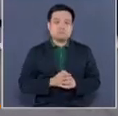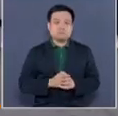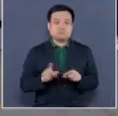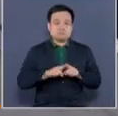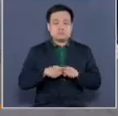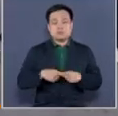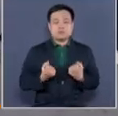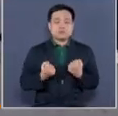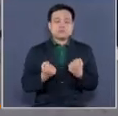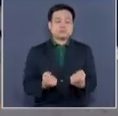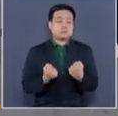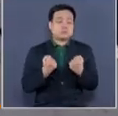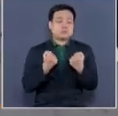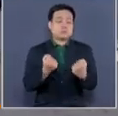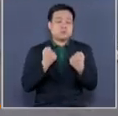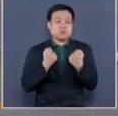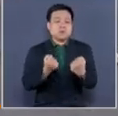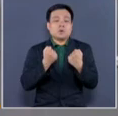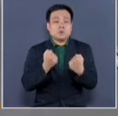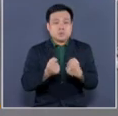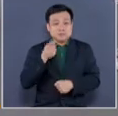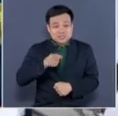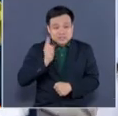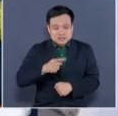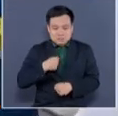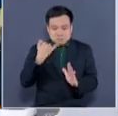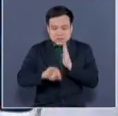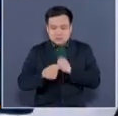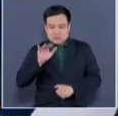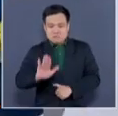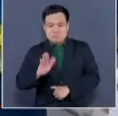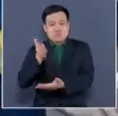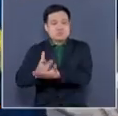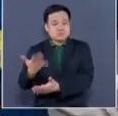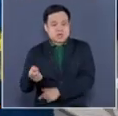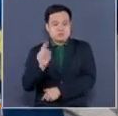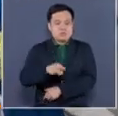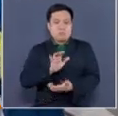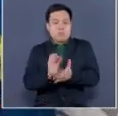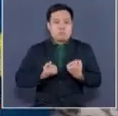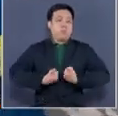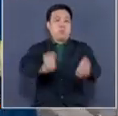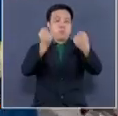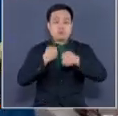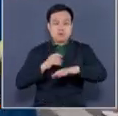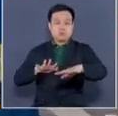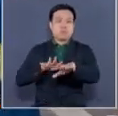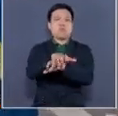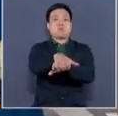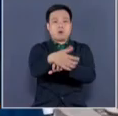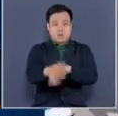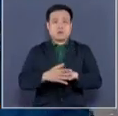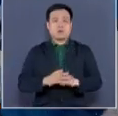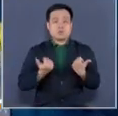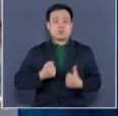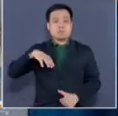แทนที่จะเหยียบเบรกเหยียบผิดไปเหยียบคันเร่งก็เลยพุ่งไปชนคันอื่นค่ะเบื้องต้นบริษัทลงโทษคนขับขั้นสูง